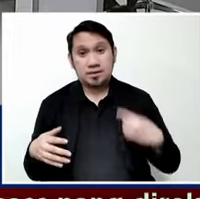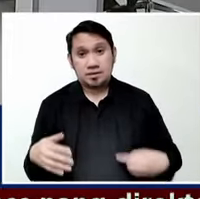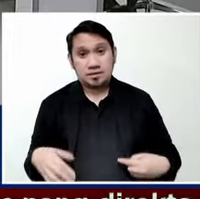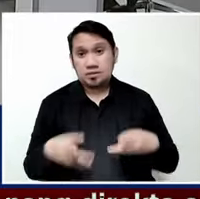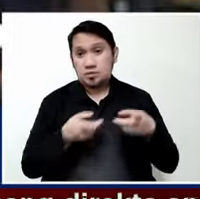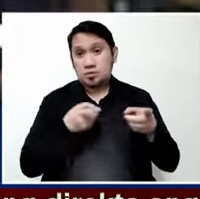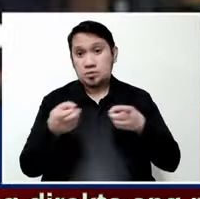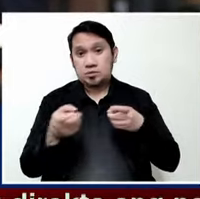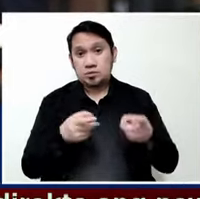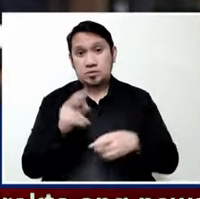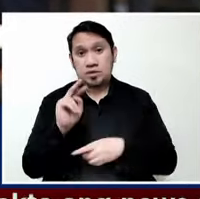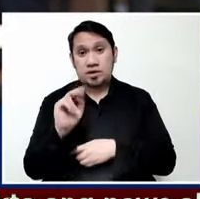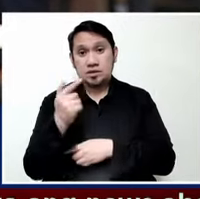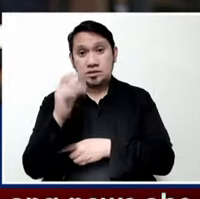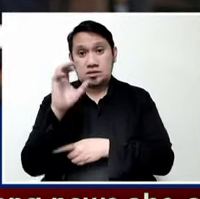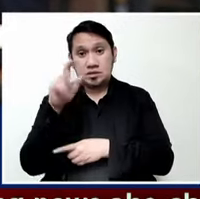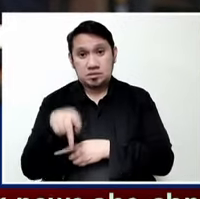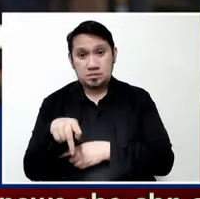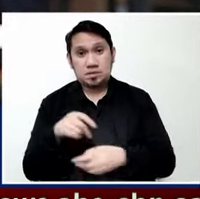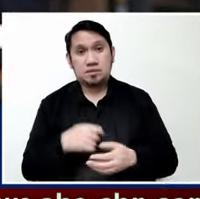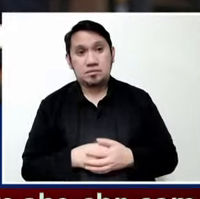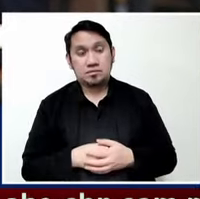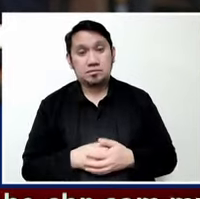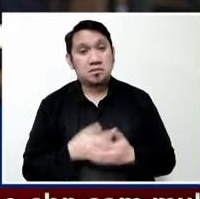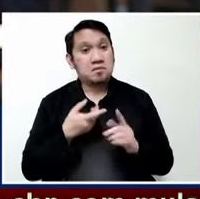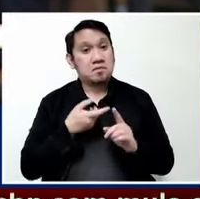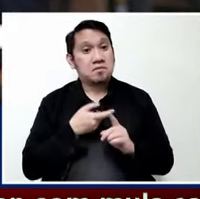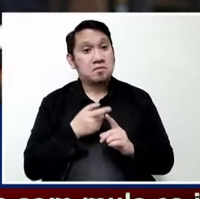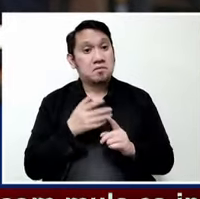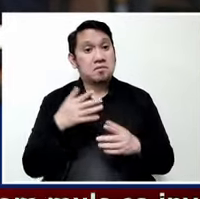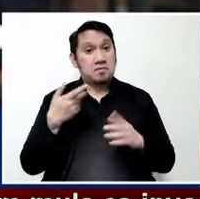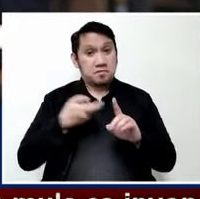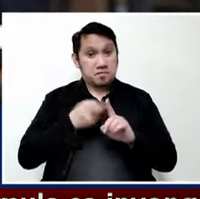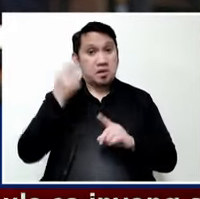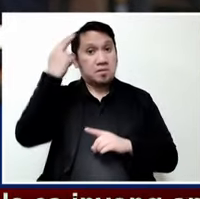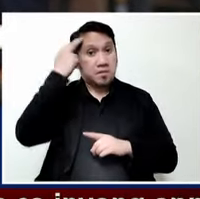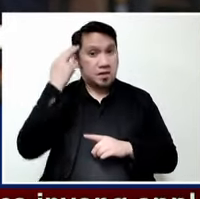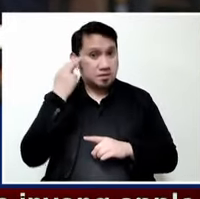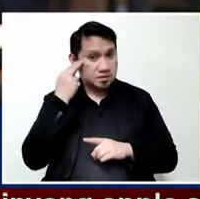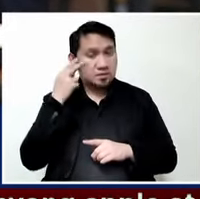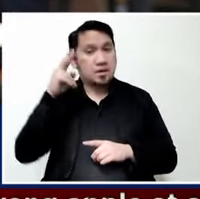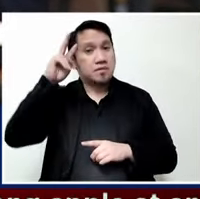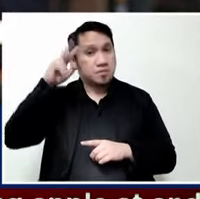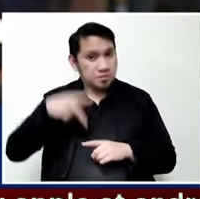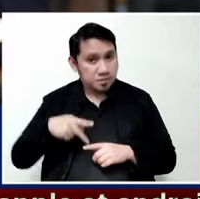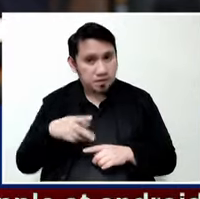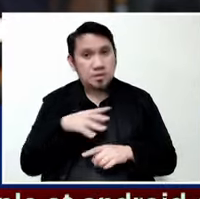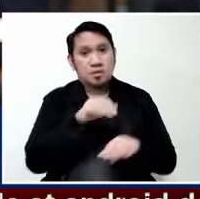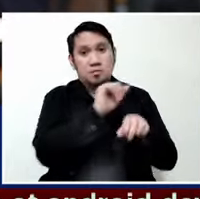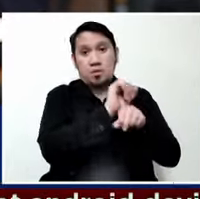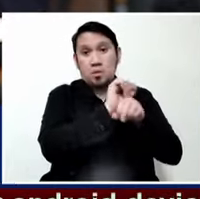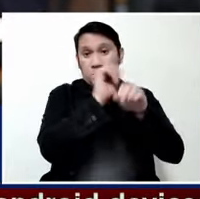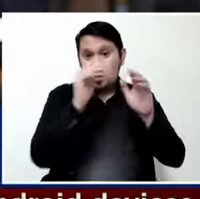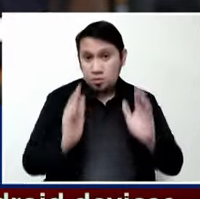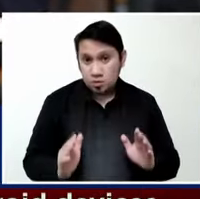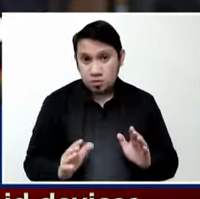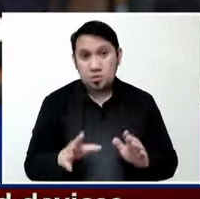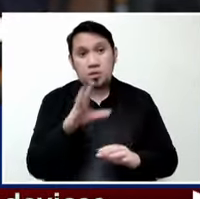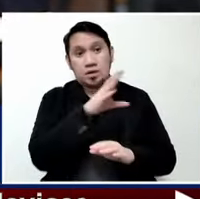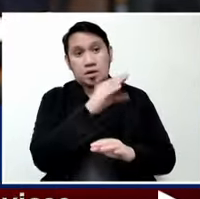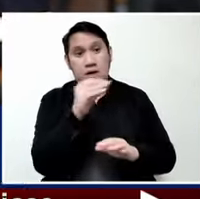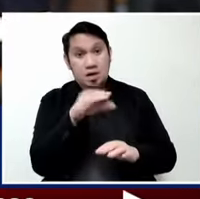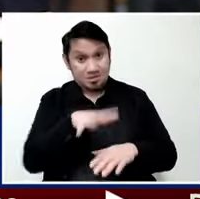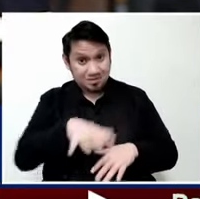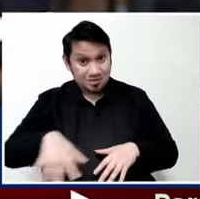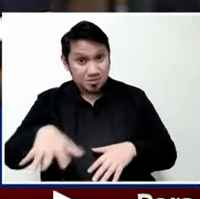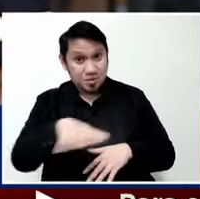NGCP. Talagang mula sa heads namin, VPs, sa employees, hanggang sa operators,